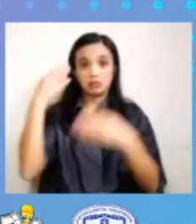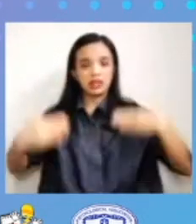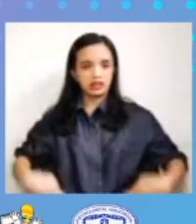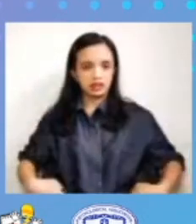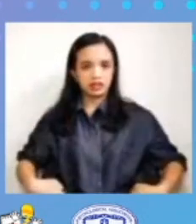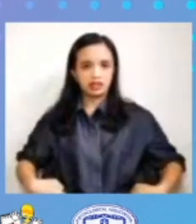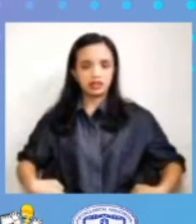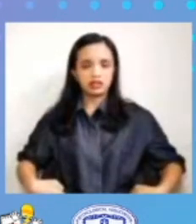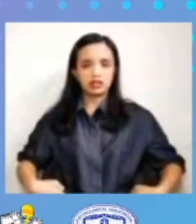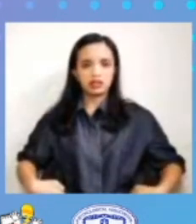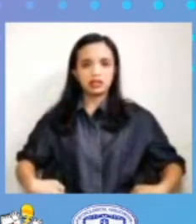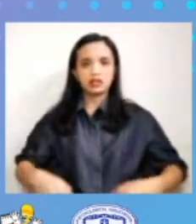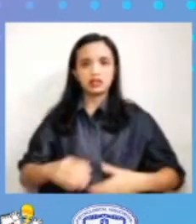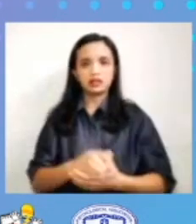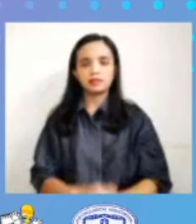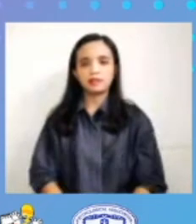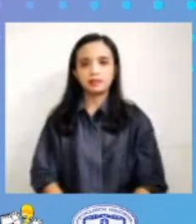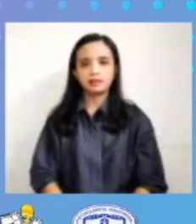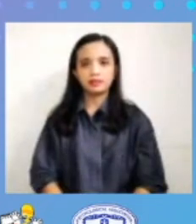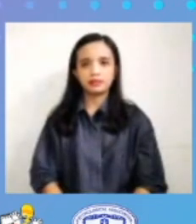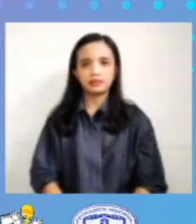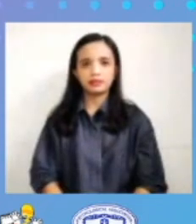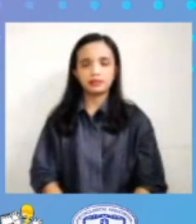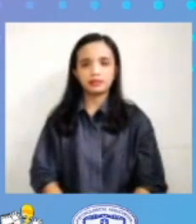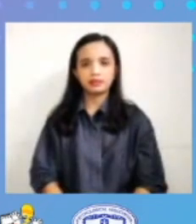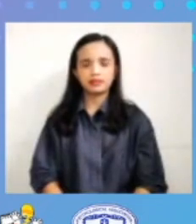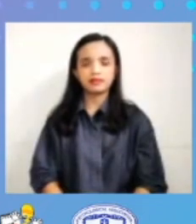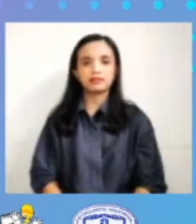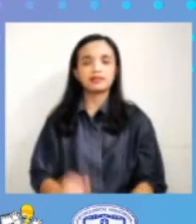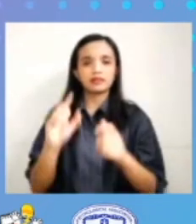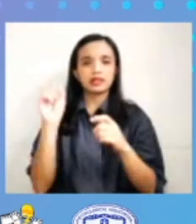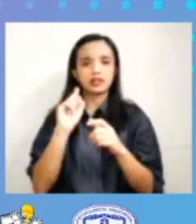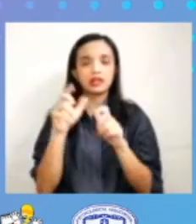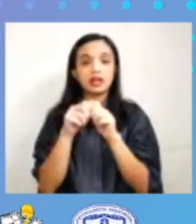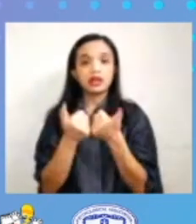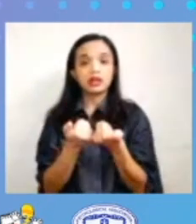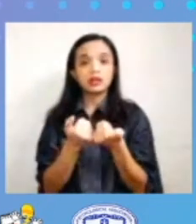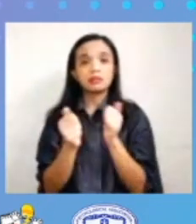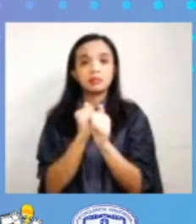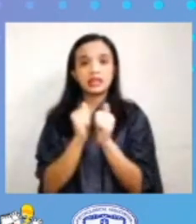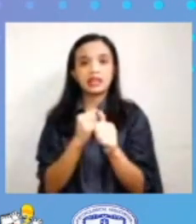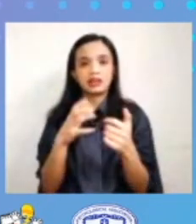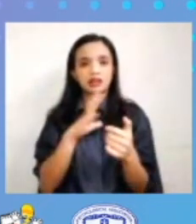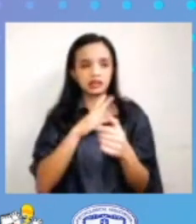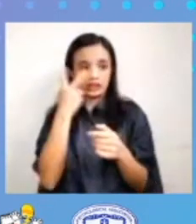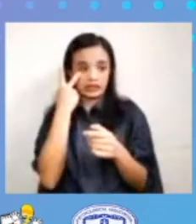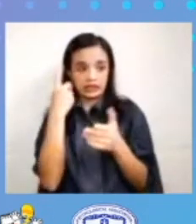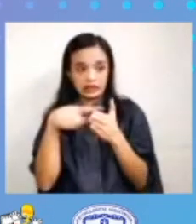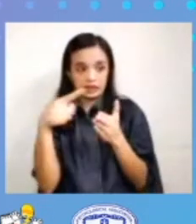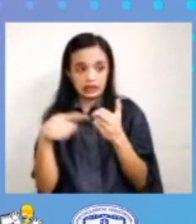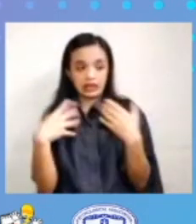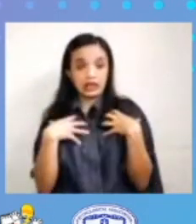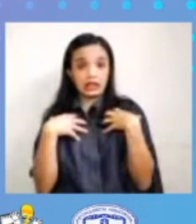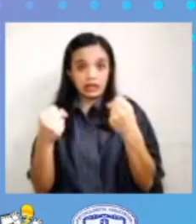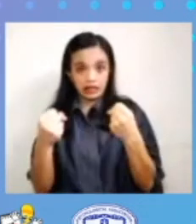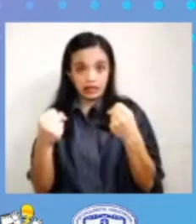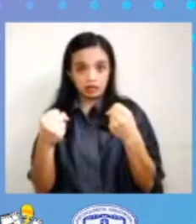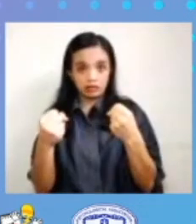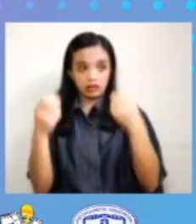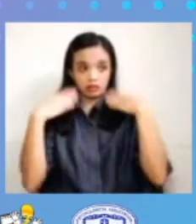mo na yung mas active yung brain mo sa pag-function. When you do your work na nakaganyan